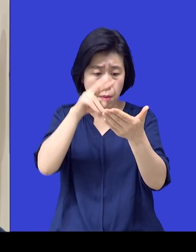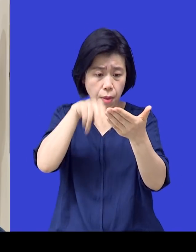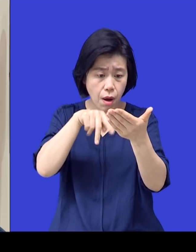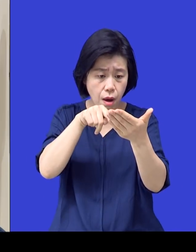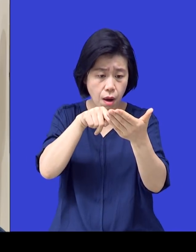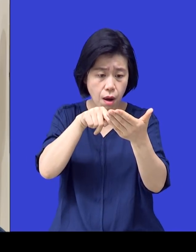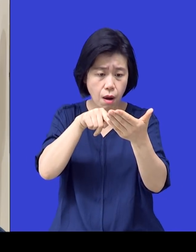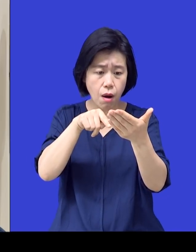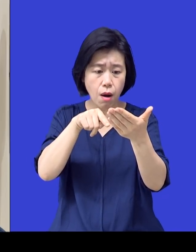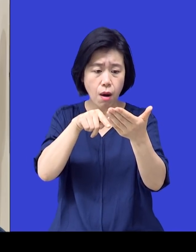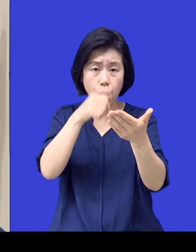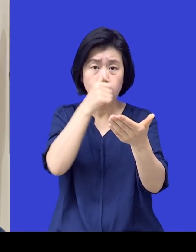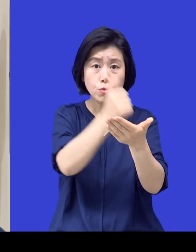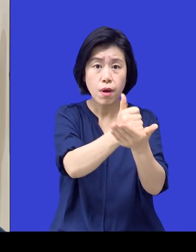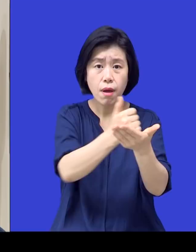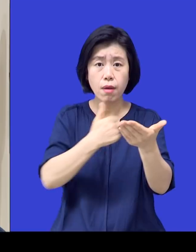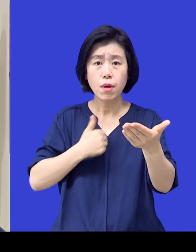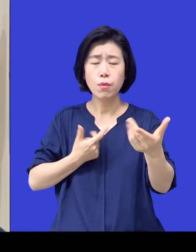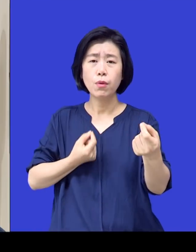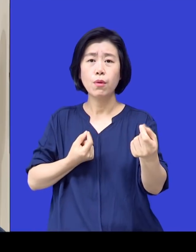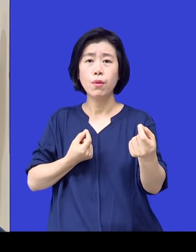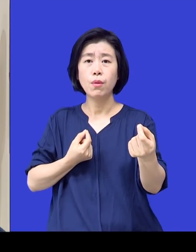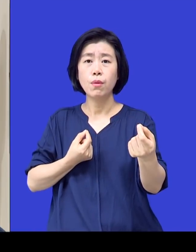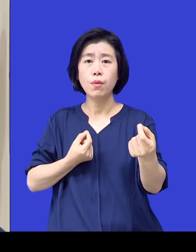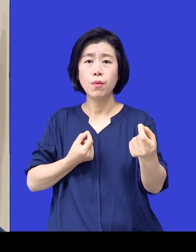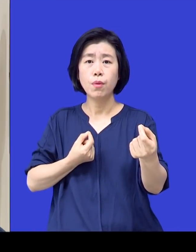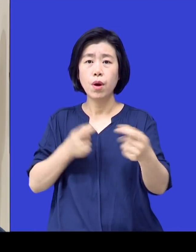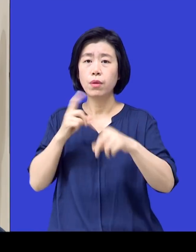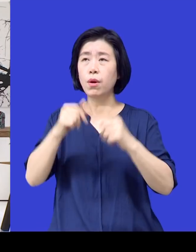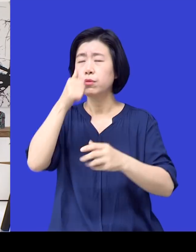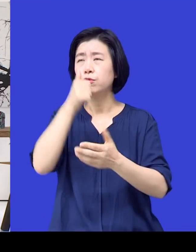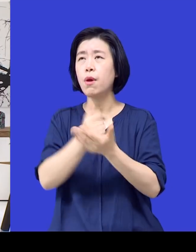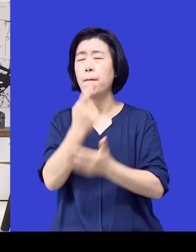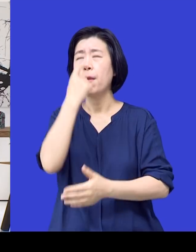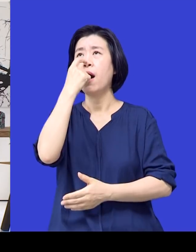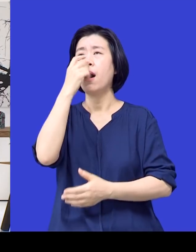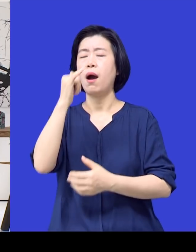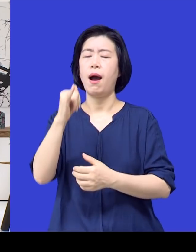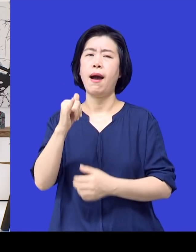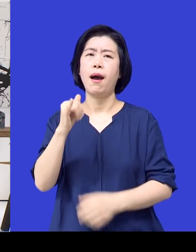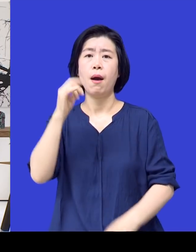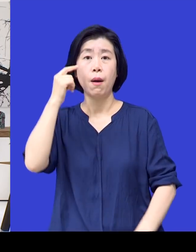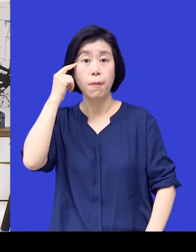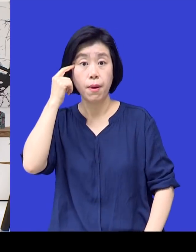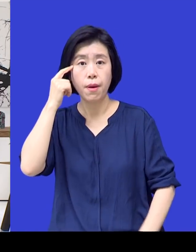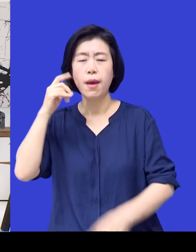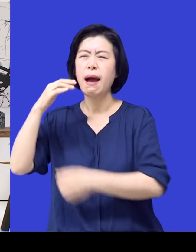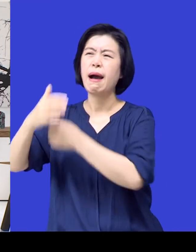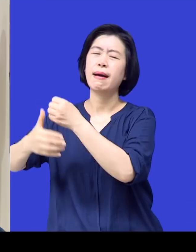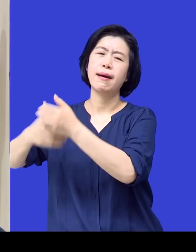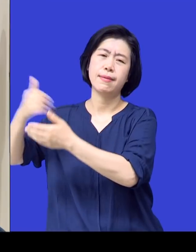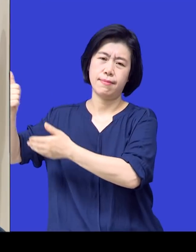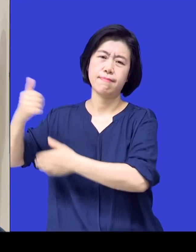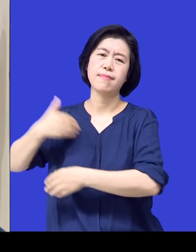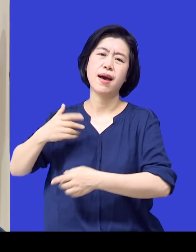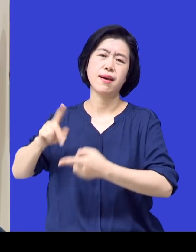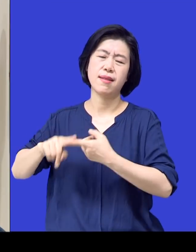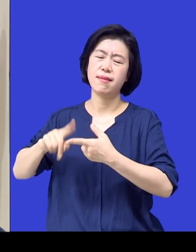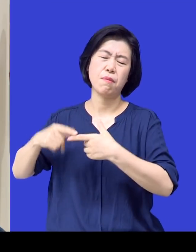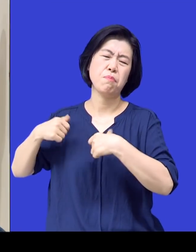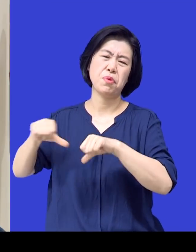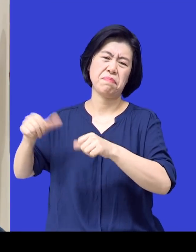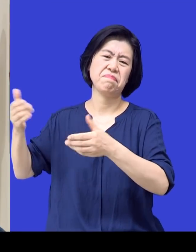나를 포기하셨구나. 이 상황까지 갔어요. 이제 그러면서 화가 나면 중간에